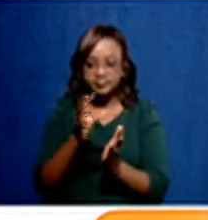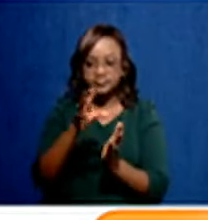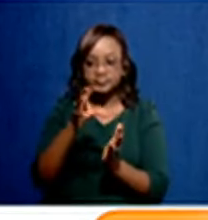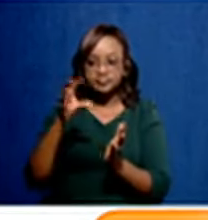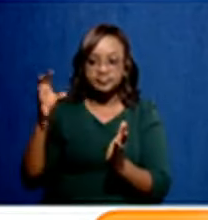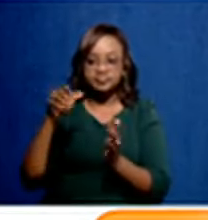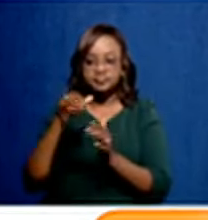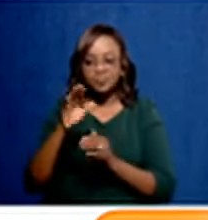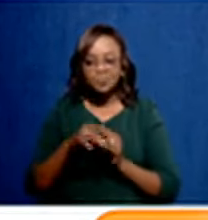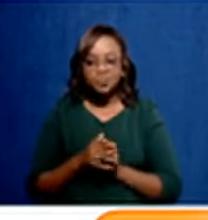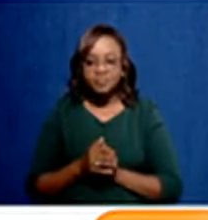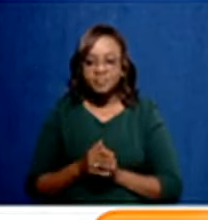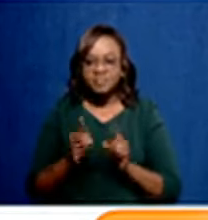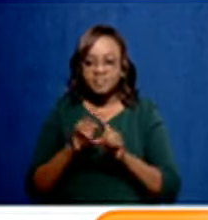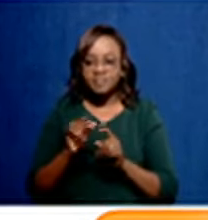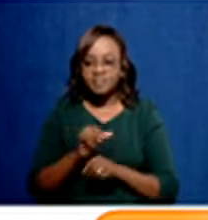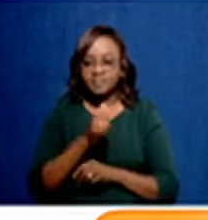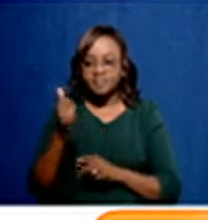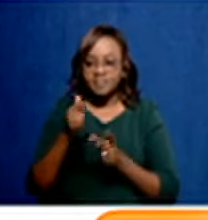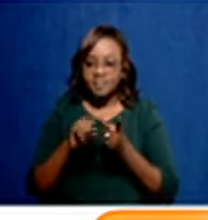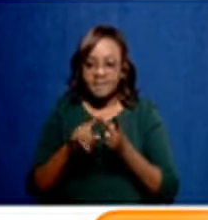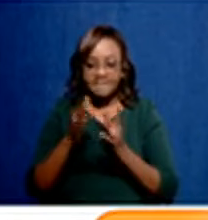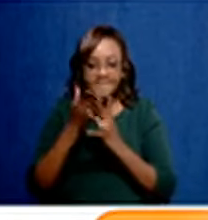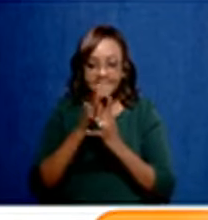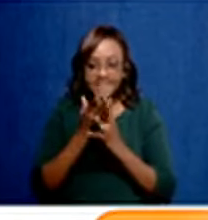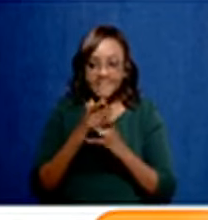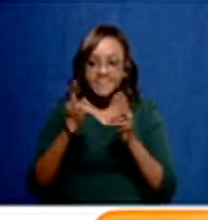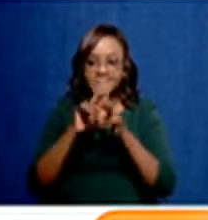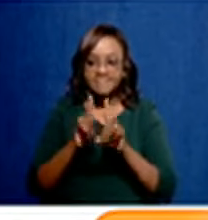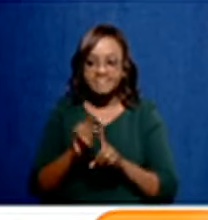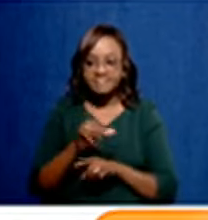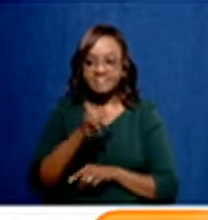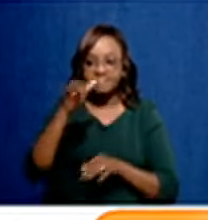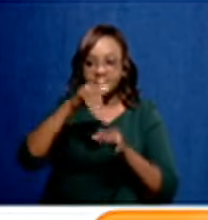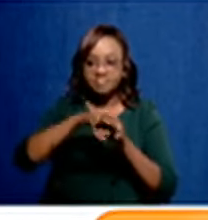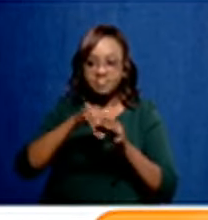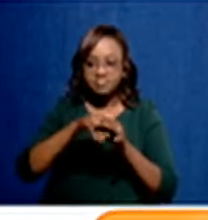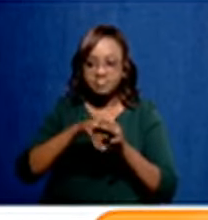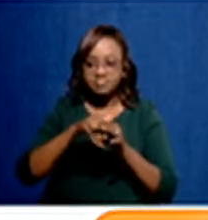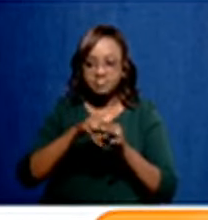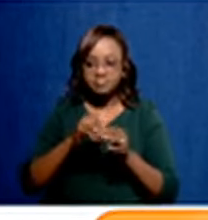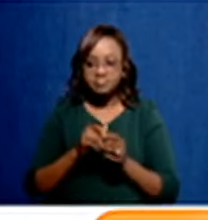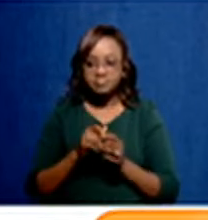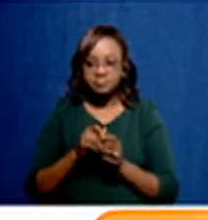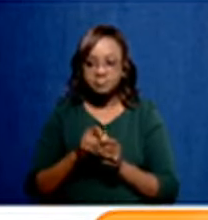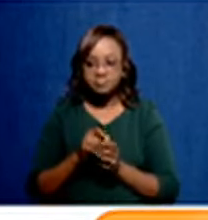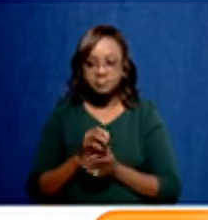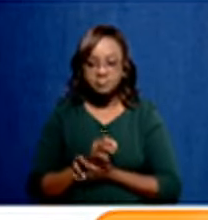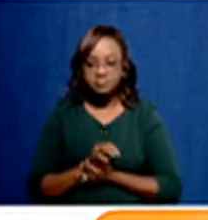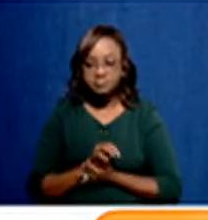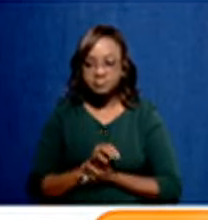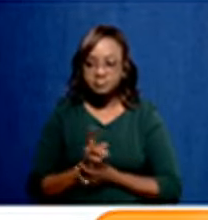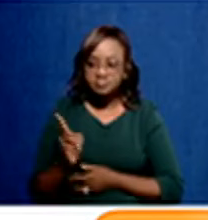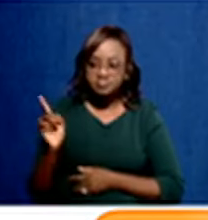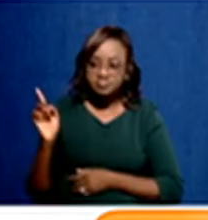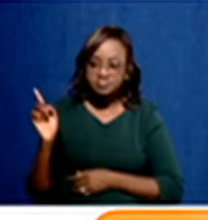hiyo katikati, inaitwa intramural, na kuna inapatikana ndani ya ukuta wa ndani, inaitwa submucosal.